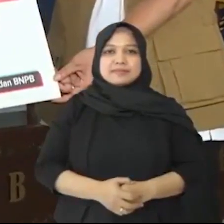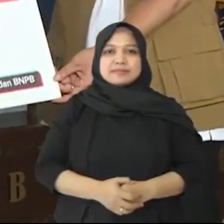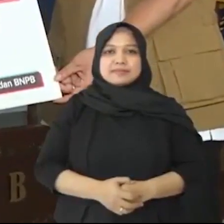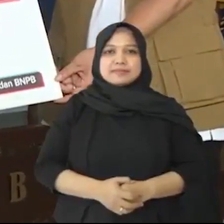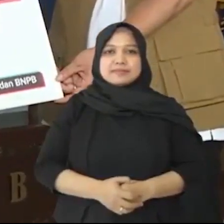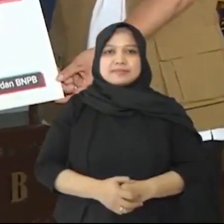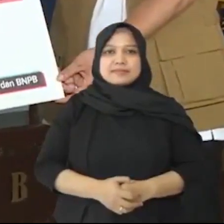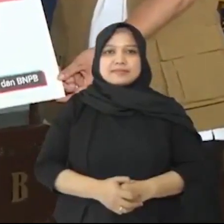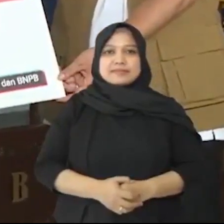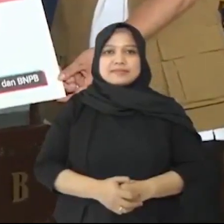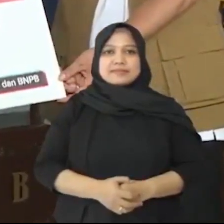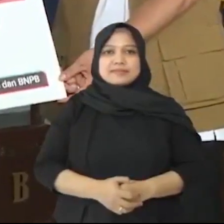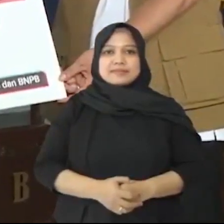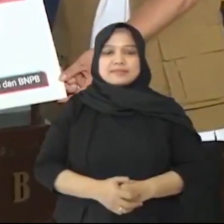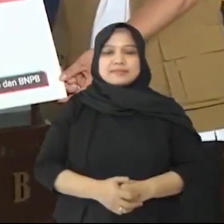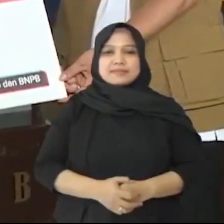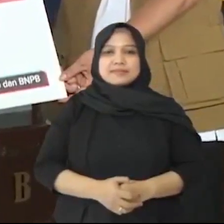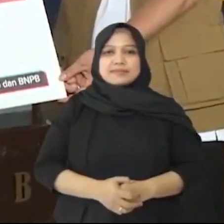ya